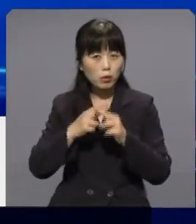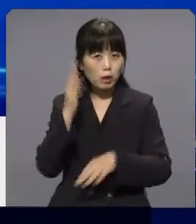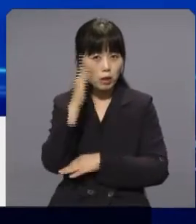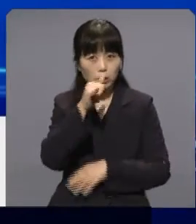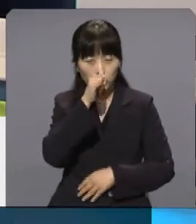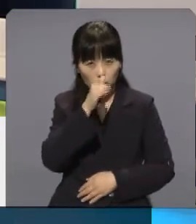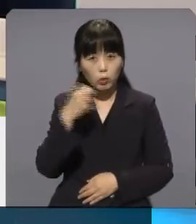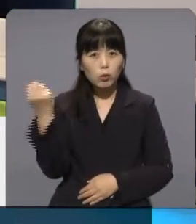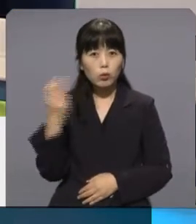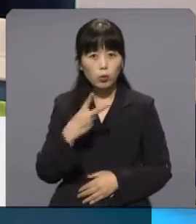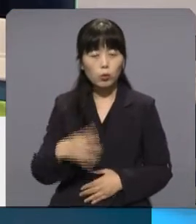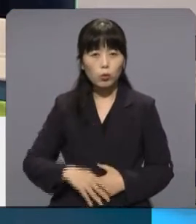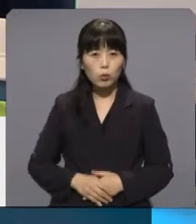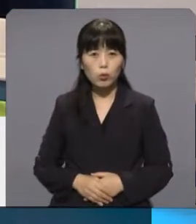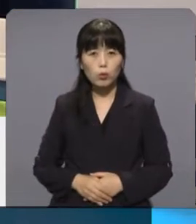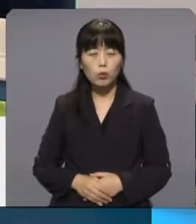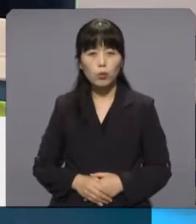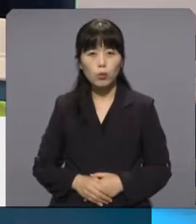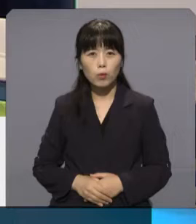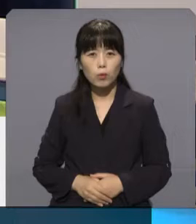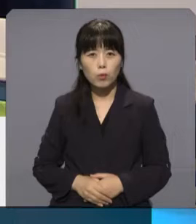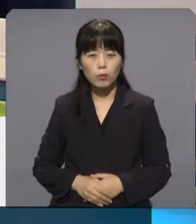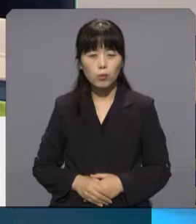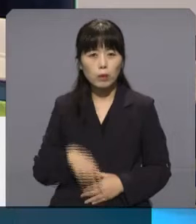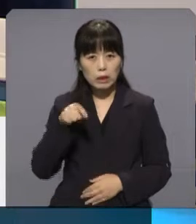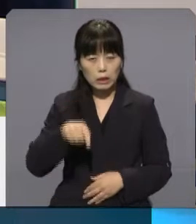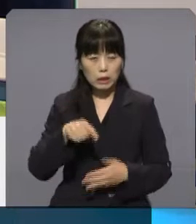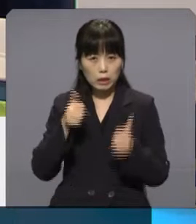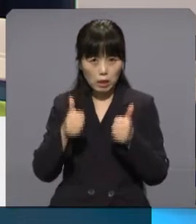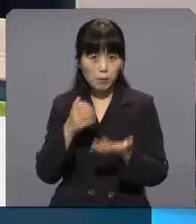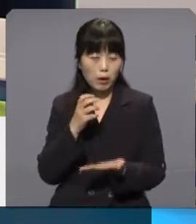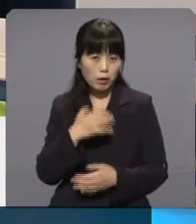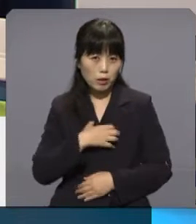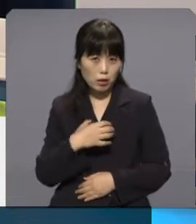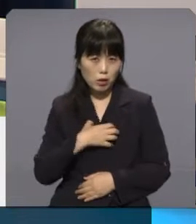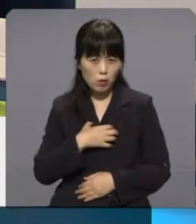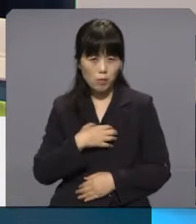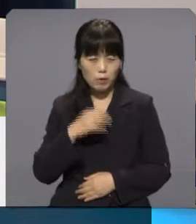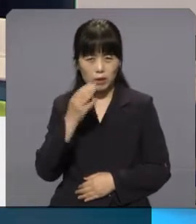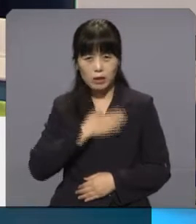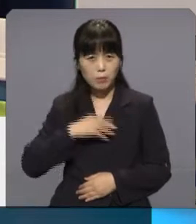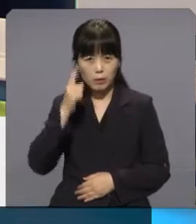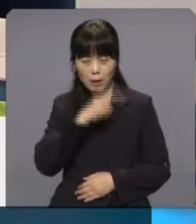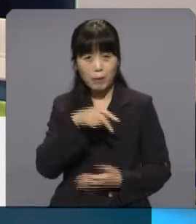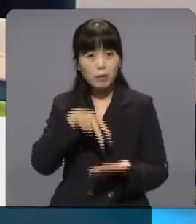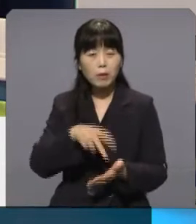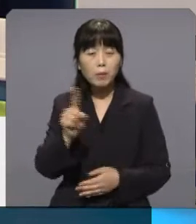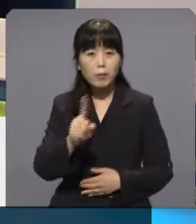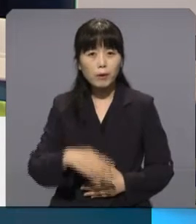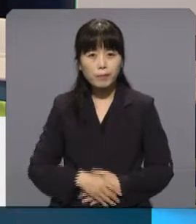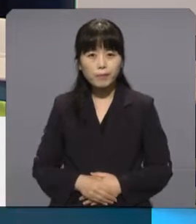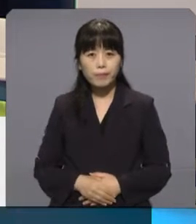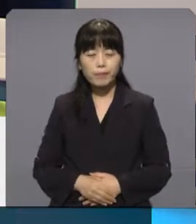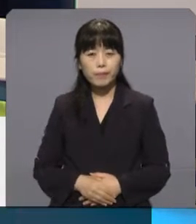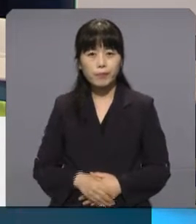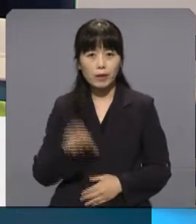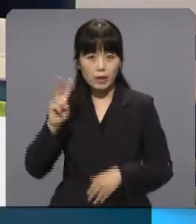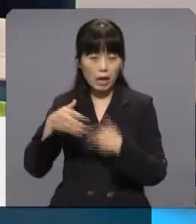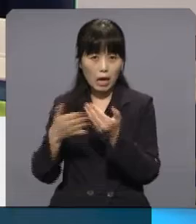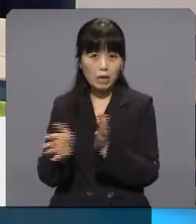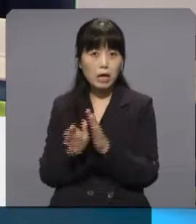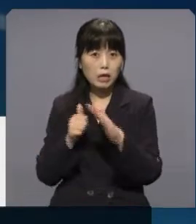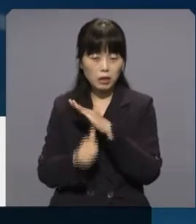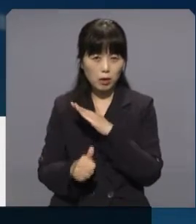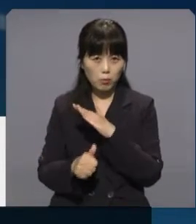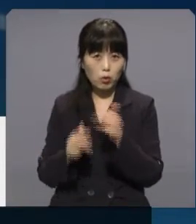얘기도 했고 굉장히 이 사법 리스크라는 용어 자체가 불쾌하다라는 그런 입장인데 어떻게 보셨어요? 그러니까 야당